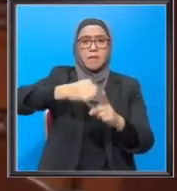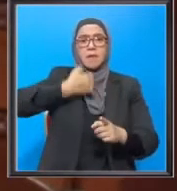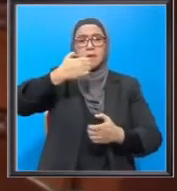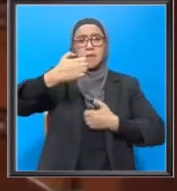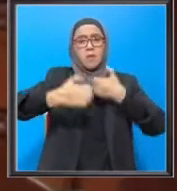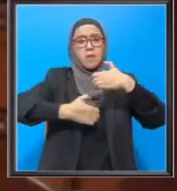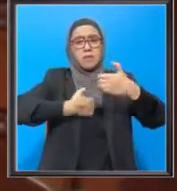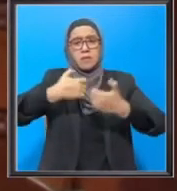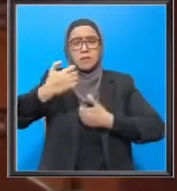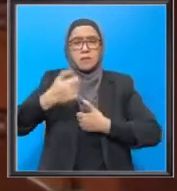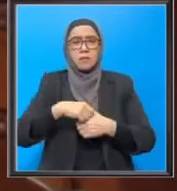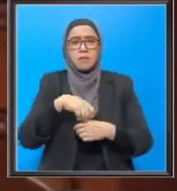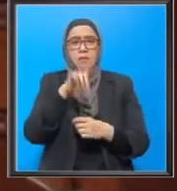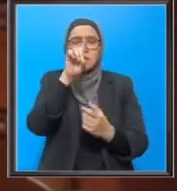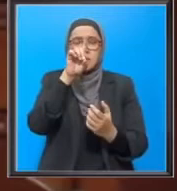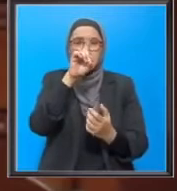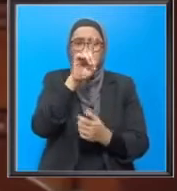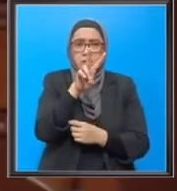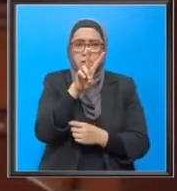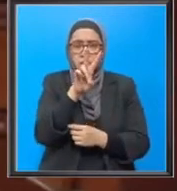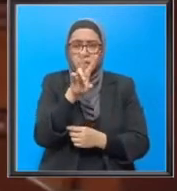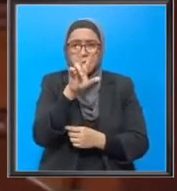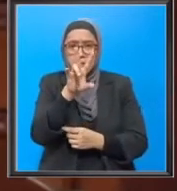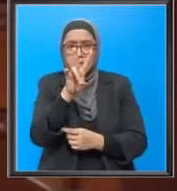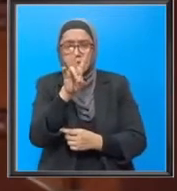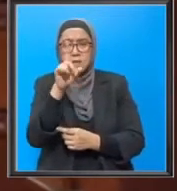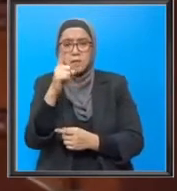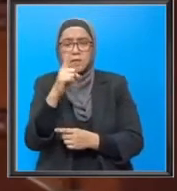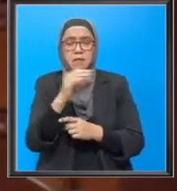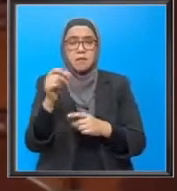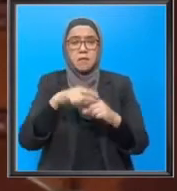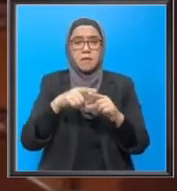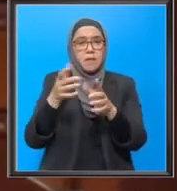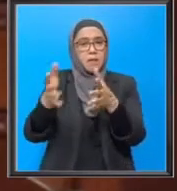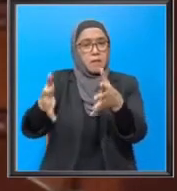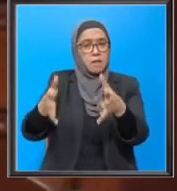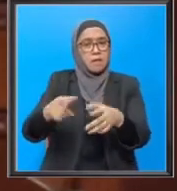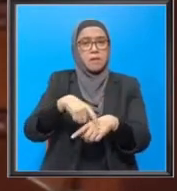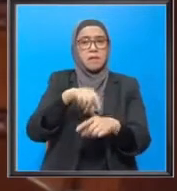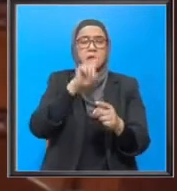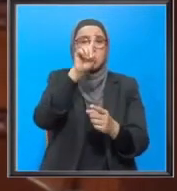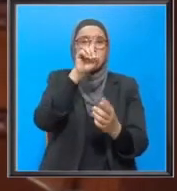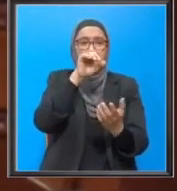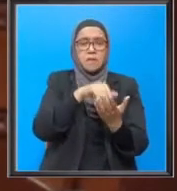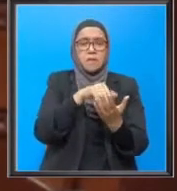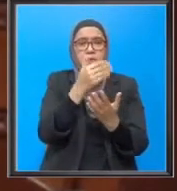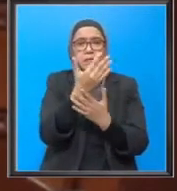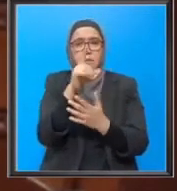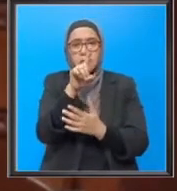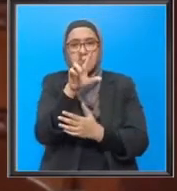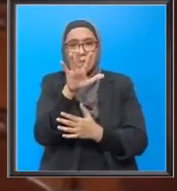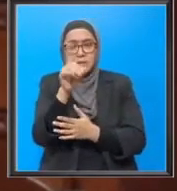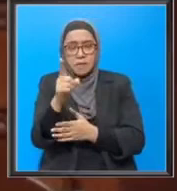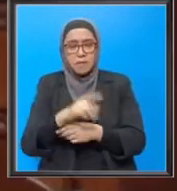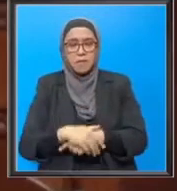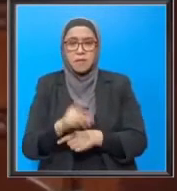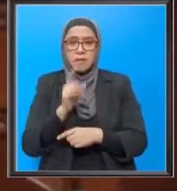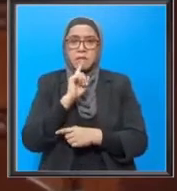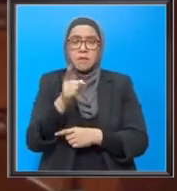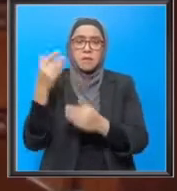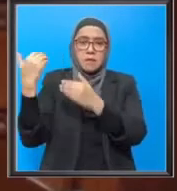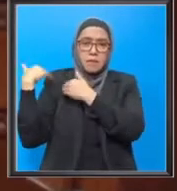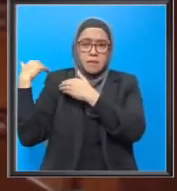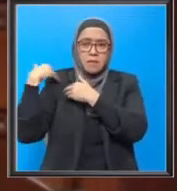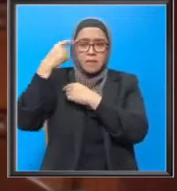131 dan pengabaian 1251 tanggung jawab melindungi kanak-kanak daripada penderaan